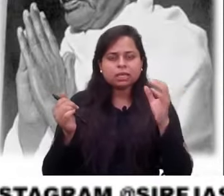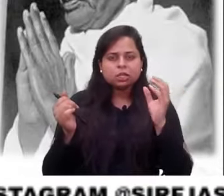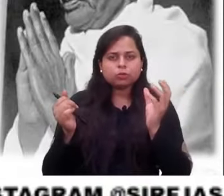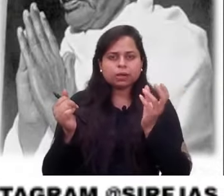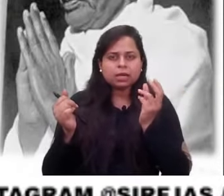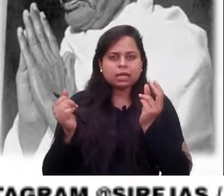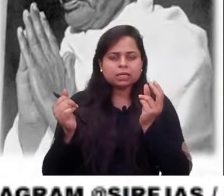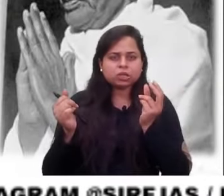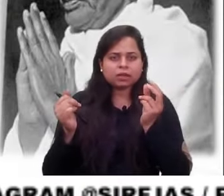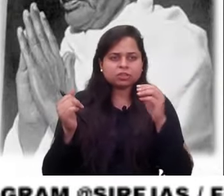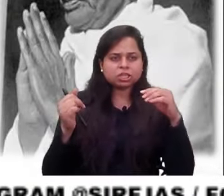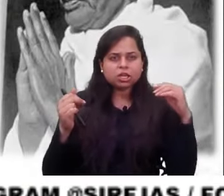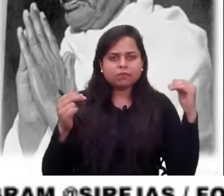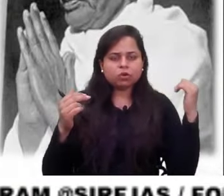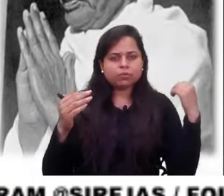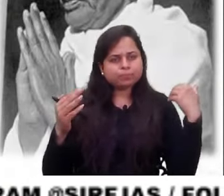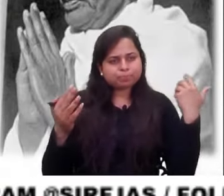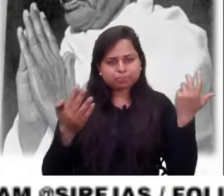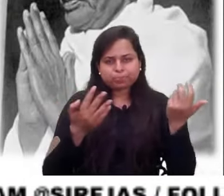बंगाली बंगाली